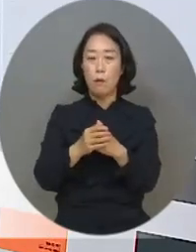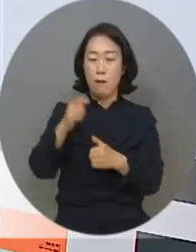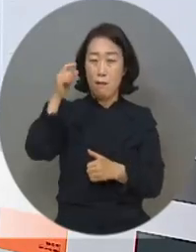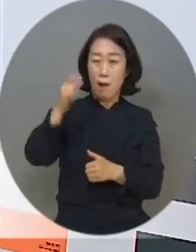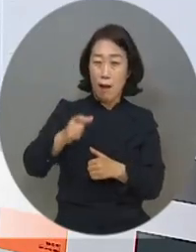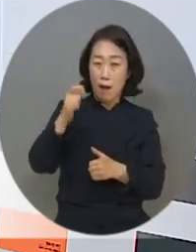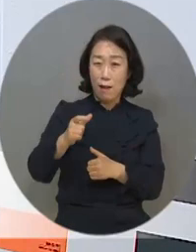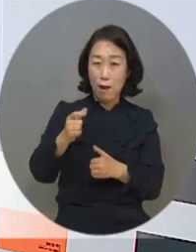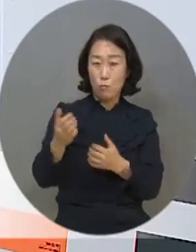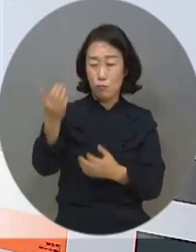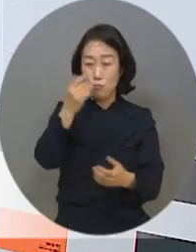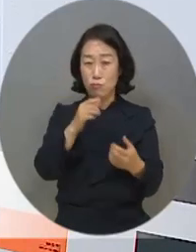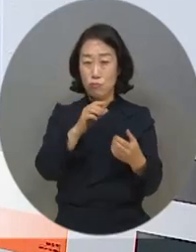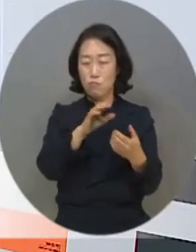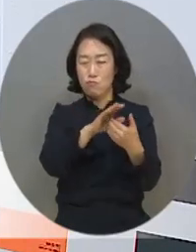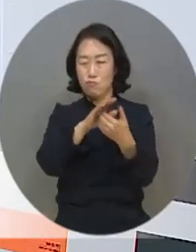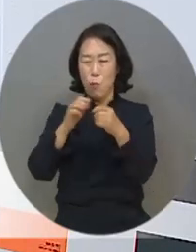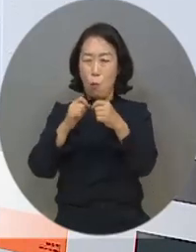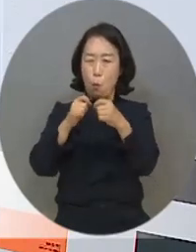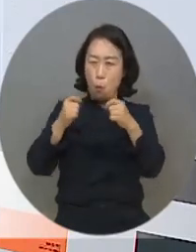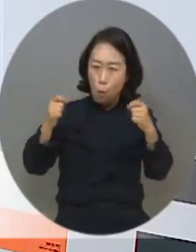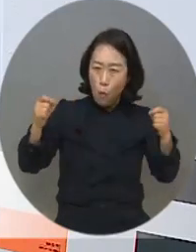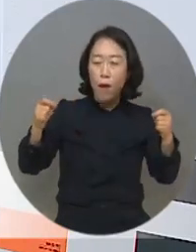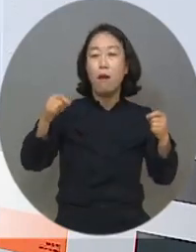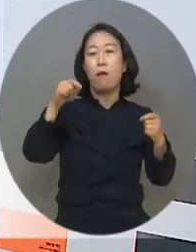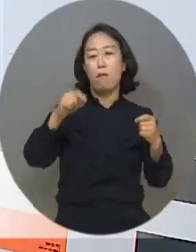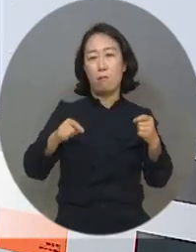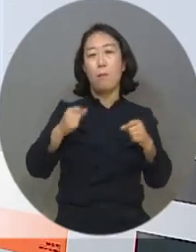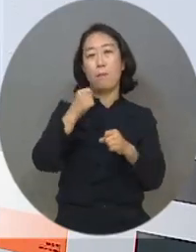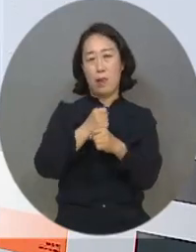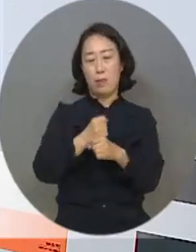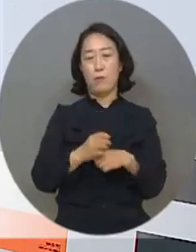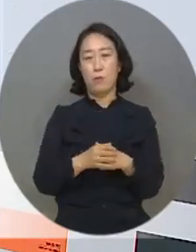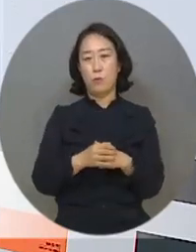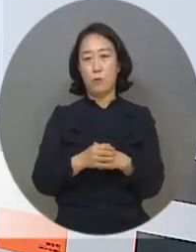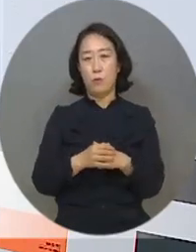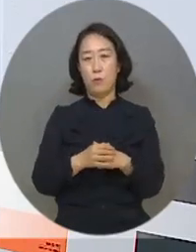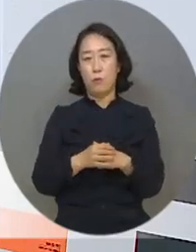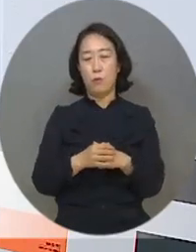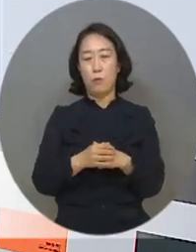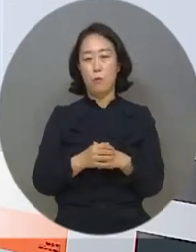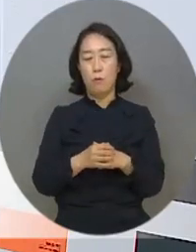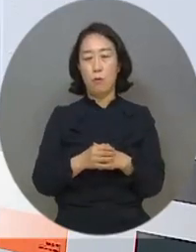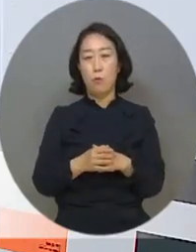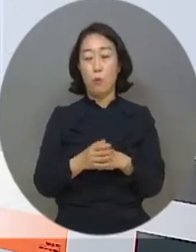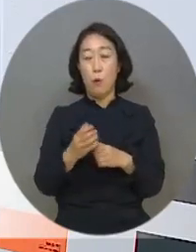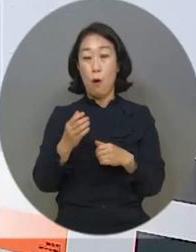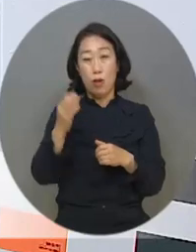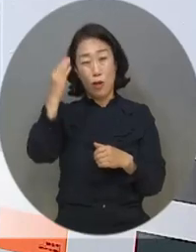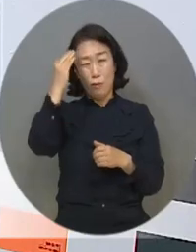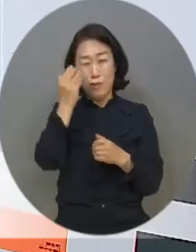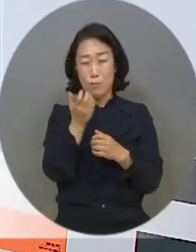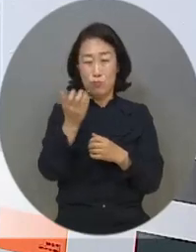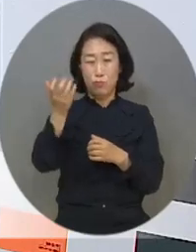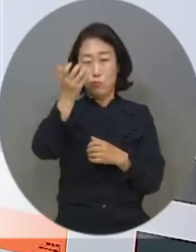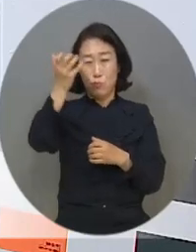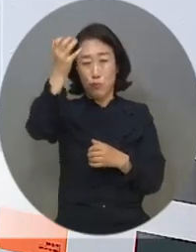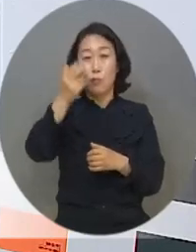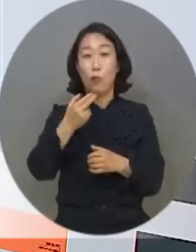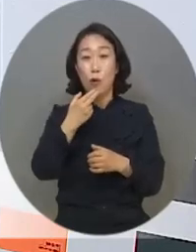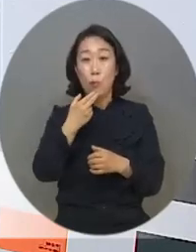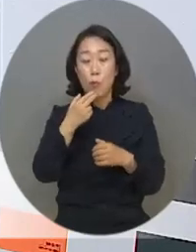개발하게 되었습니다네 뿌리에도 잘 타지 않으면서도 연기라든가 이런게 나오지 않아서